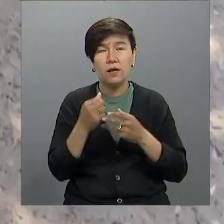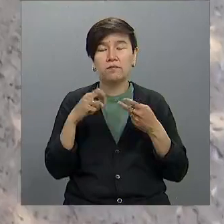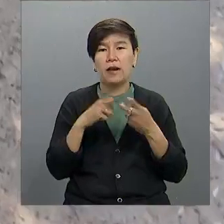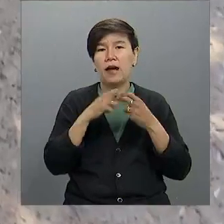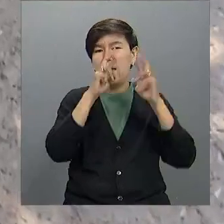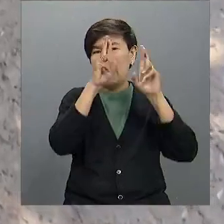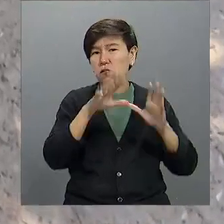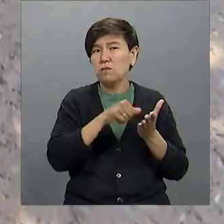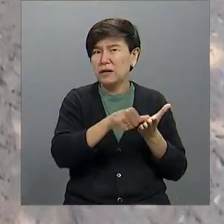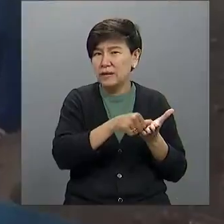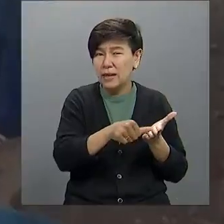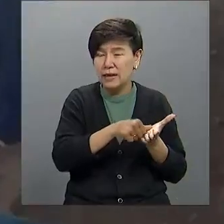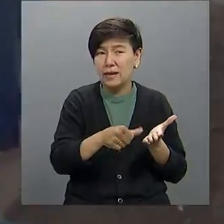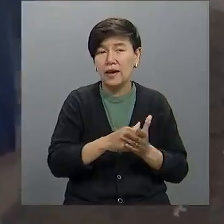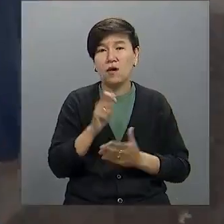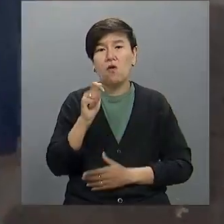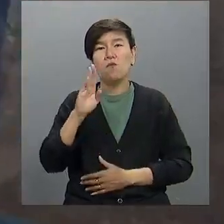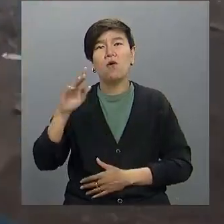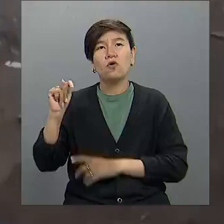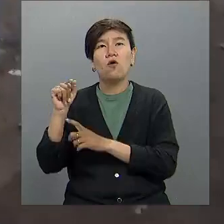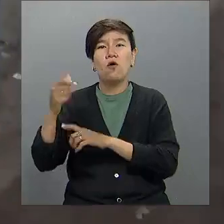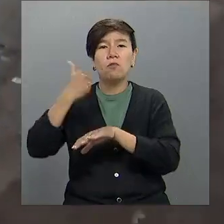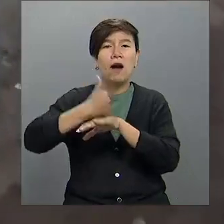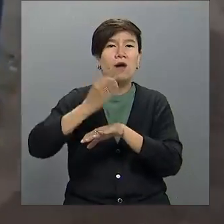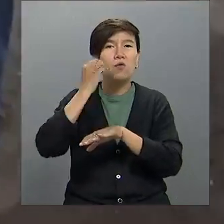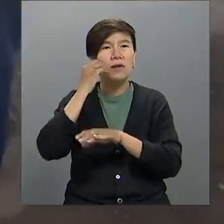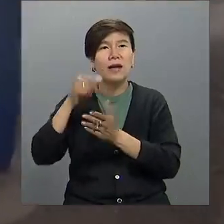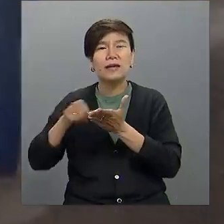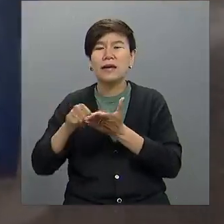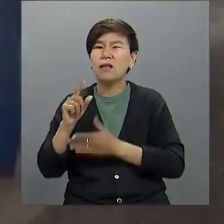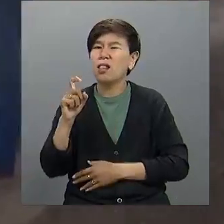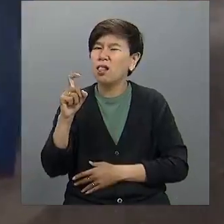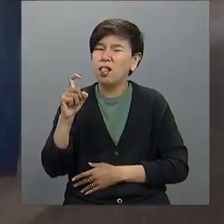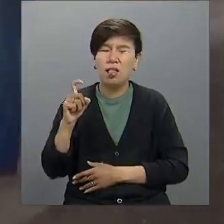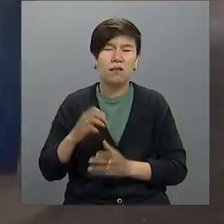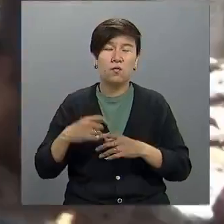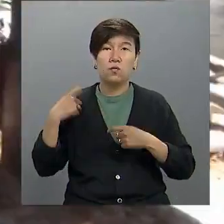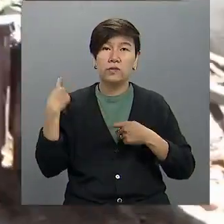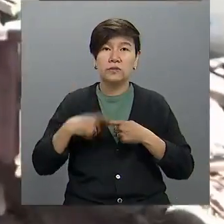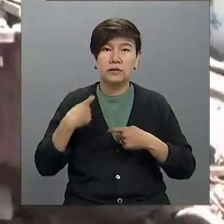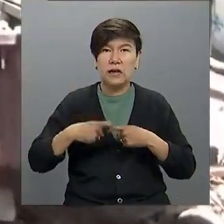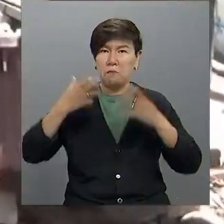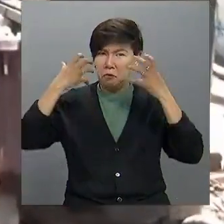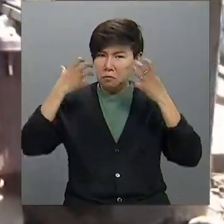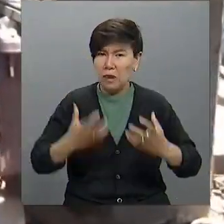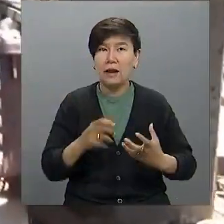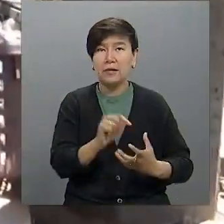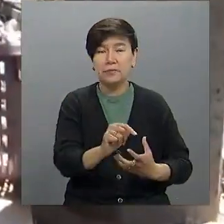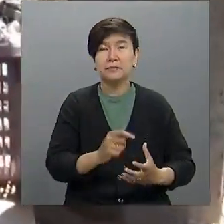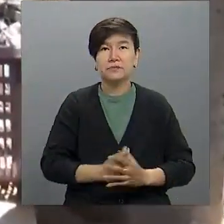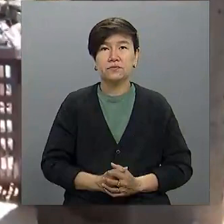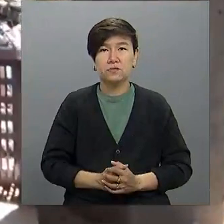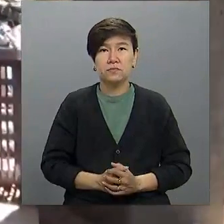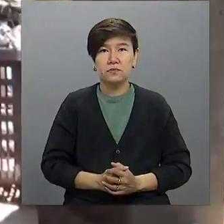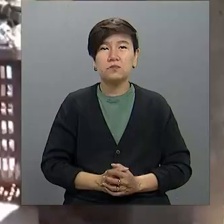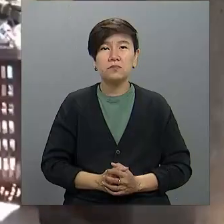าให้อบต.แก้ผู้ใหญ่บ้านแก้เนี่ยเอาไม่ไหวจริงๆนะคะคือมันก็เป็นปัญหาใหญ่เกินสรรพกำลังนะคะทีนี้